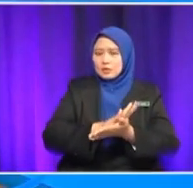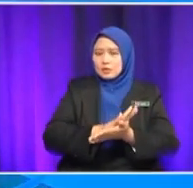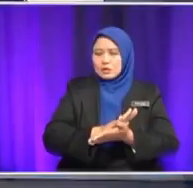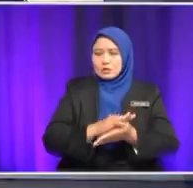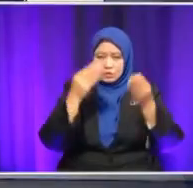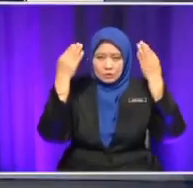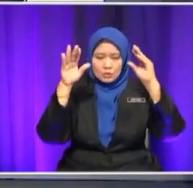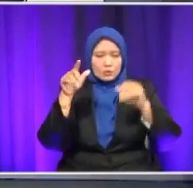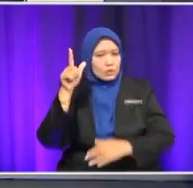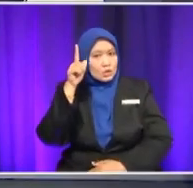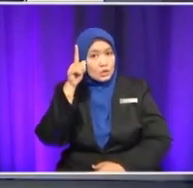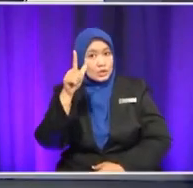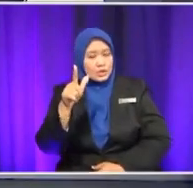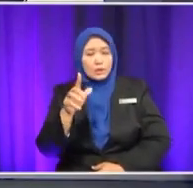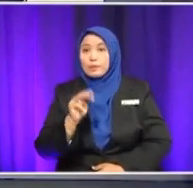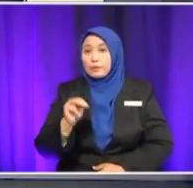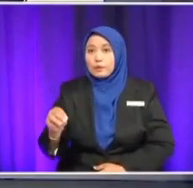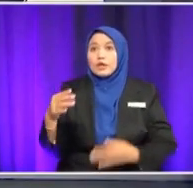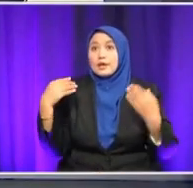murid-murid ini mempunyai